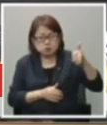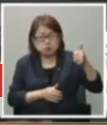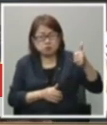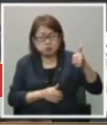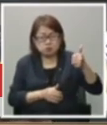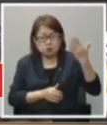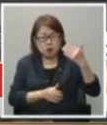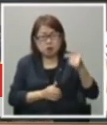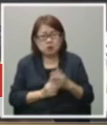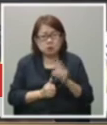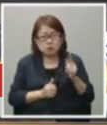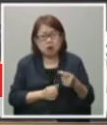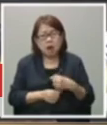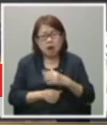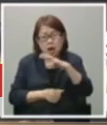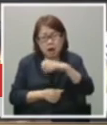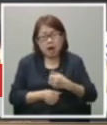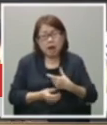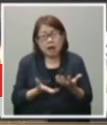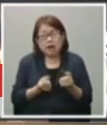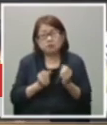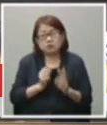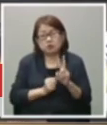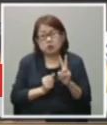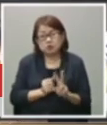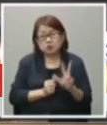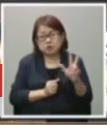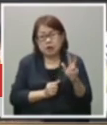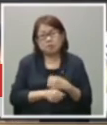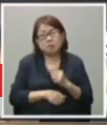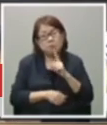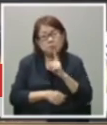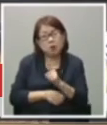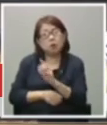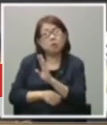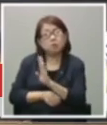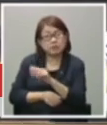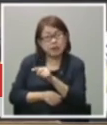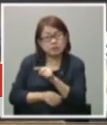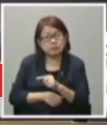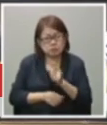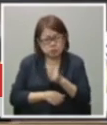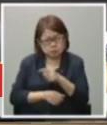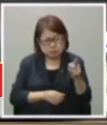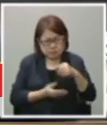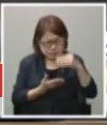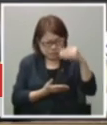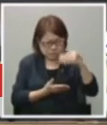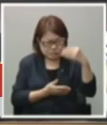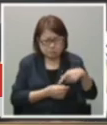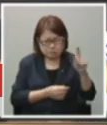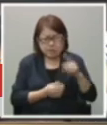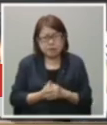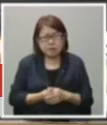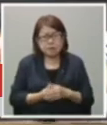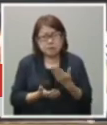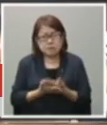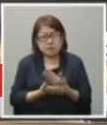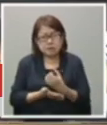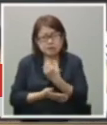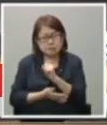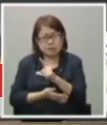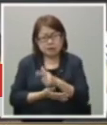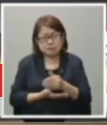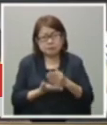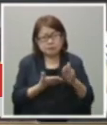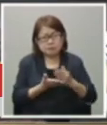ได้โควต้า2หรือ3คนเขาสั่งให้ผู้บริหารบริษัทเขานะครับคุณเข้าไปเรียนคุณเอาบัตรเครดิตไป10ล้านจ่ายไม่หมด